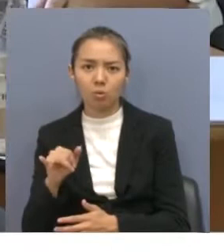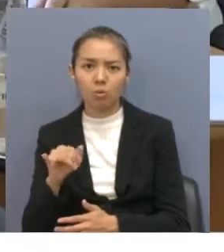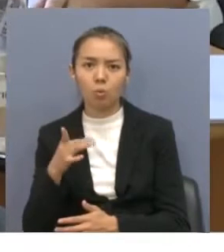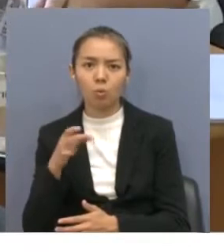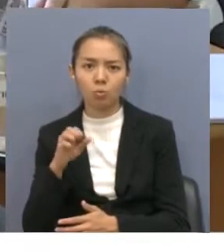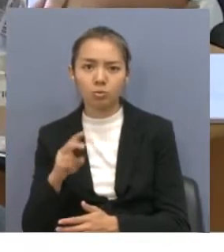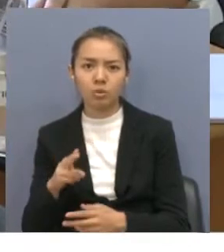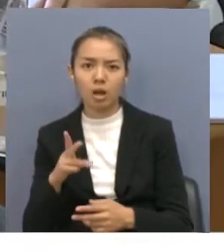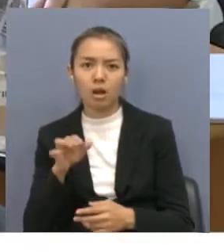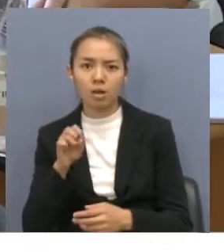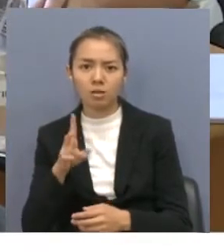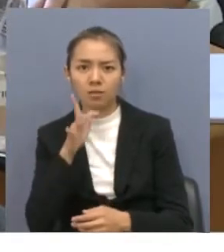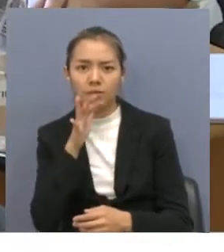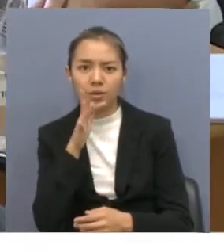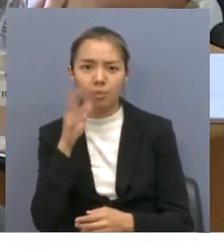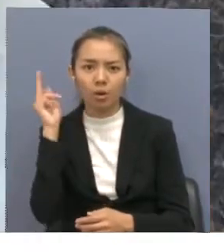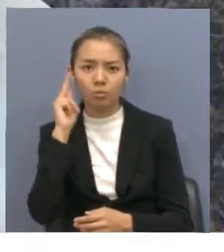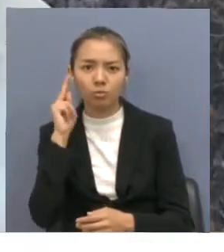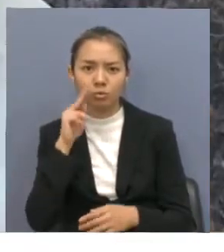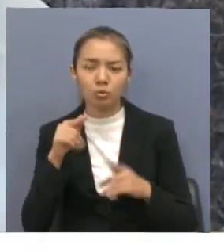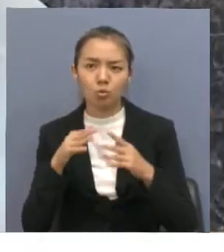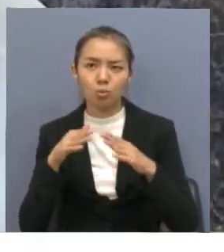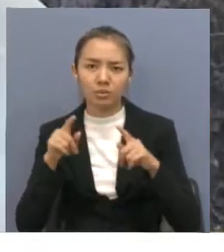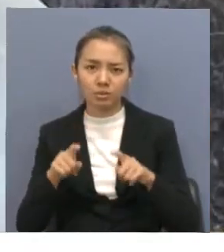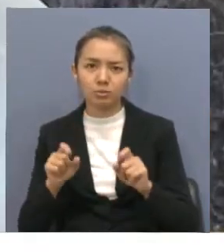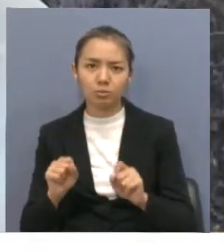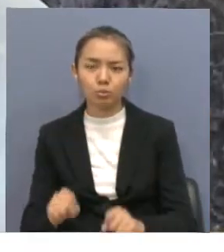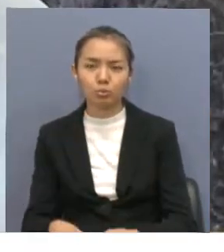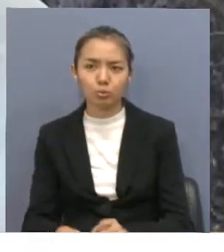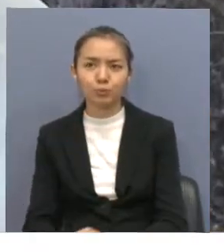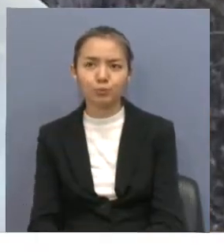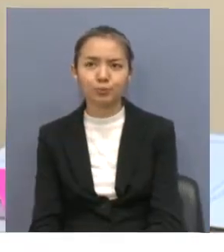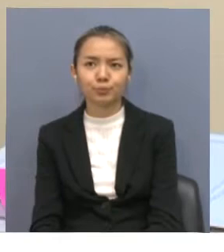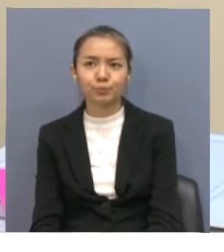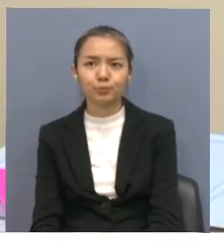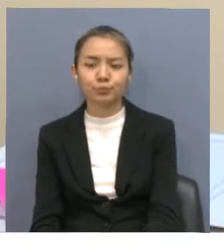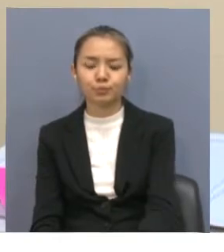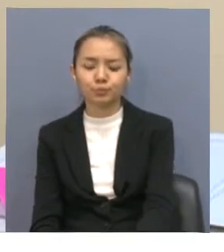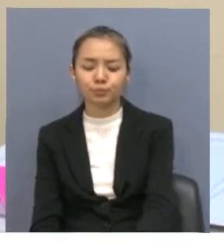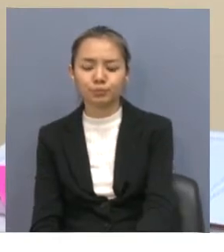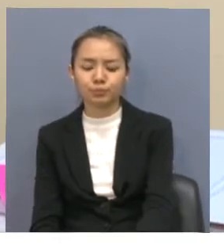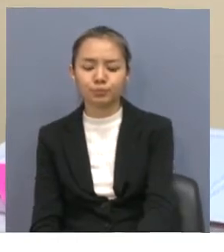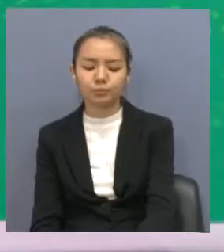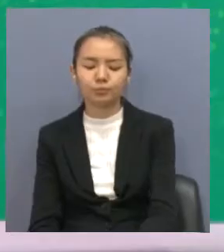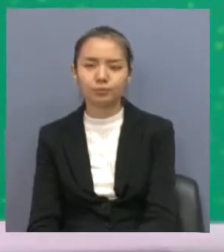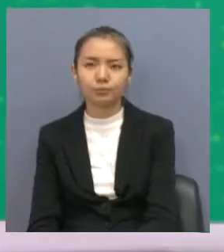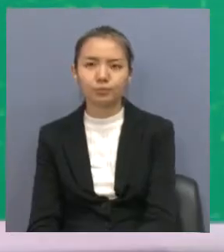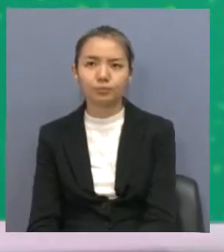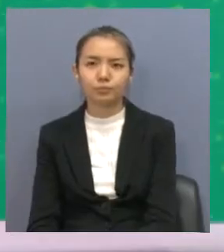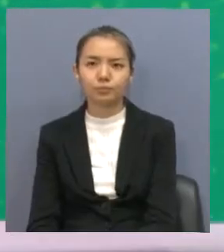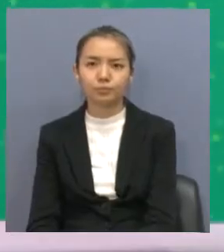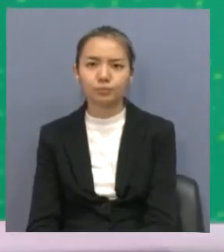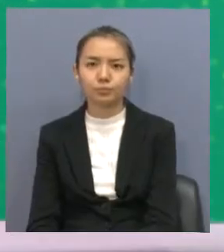курстарды карантин кезінде қашықтан оқуға болады. Балауса Жақсыбаева, Жамал Габдуллина, Василий Вережников, Көкше ақпарат.